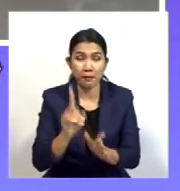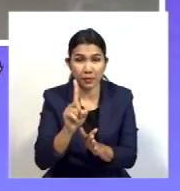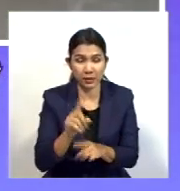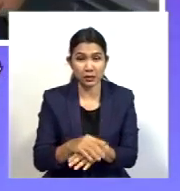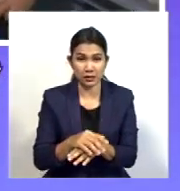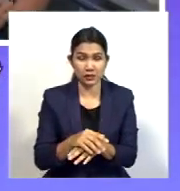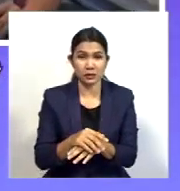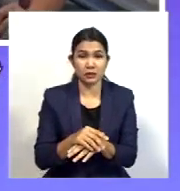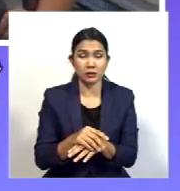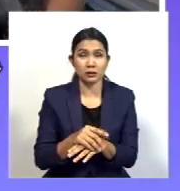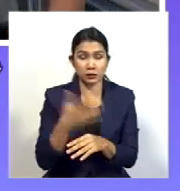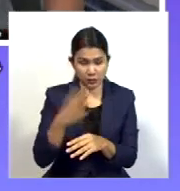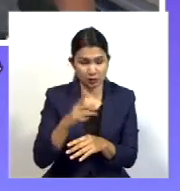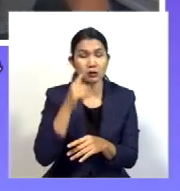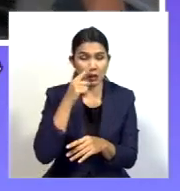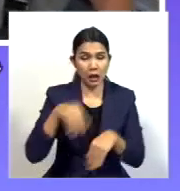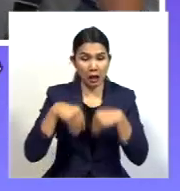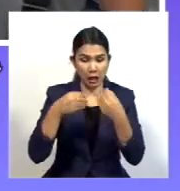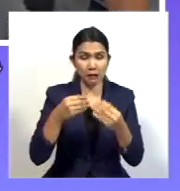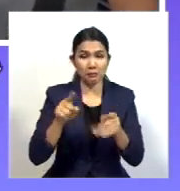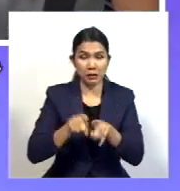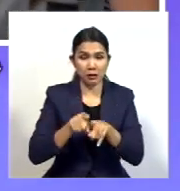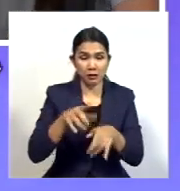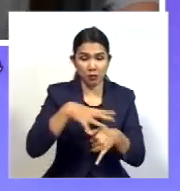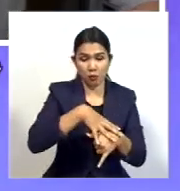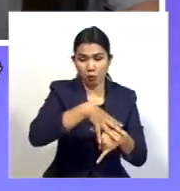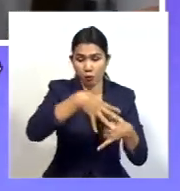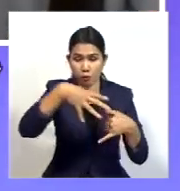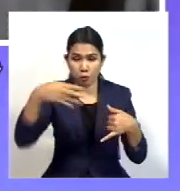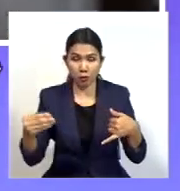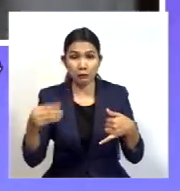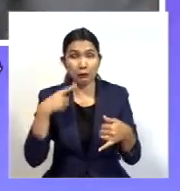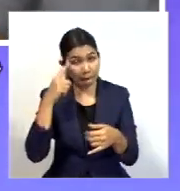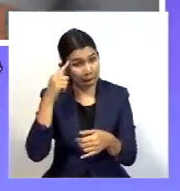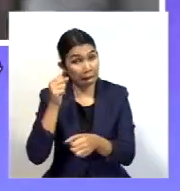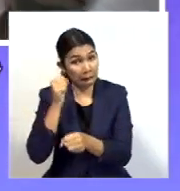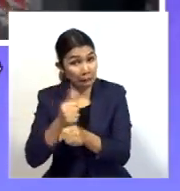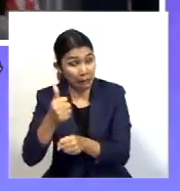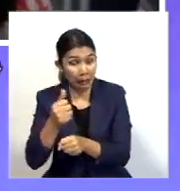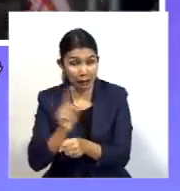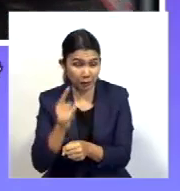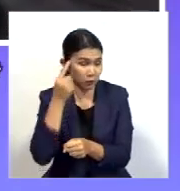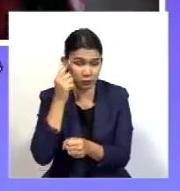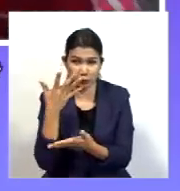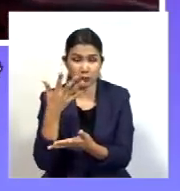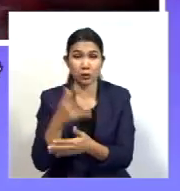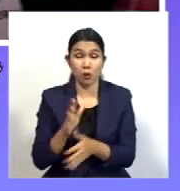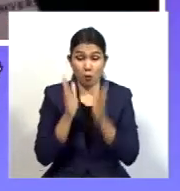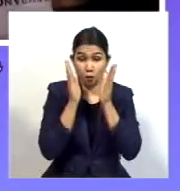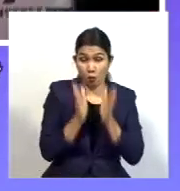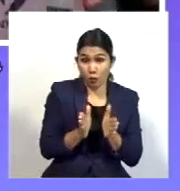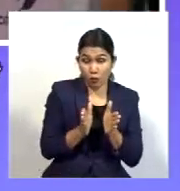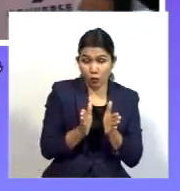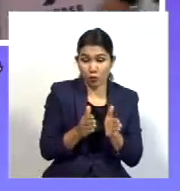ครับก็คือเขาสามารถทำให้ตัวเขาเองเนี่ยแพร่จากคนสู่คนได้และในขณะเดียวกันการแพร่คนสู่คนนั้นนะ